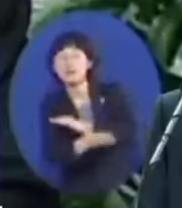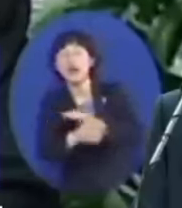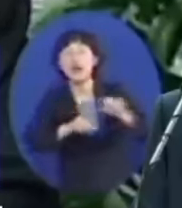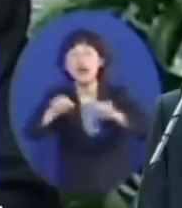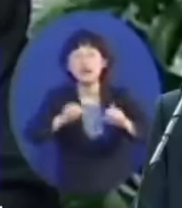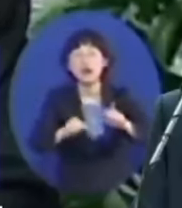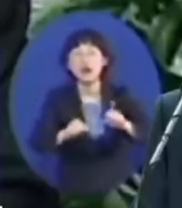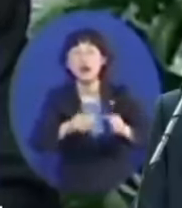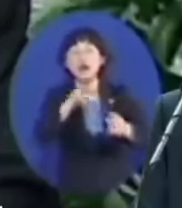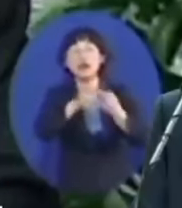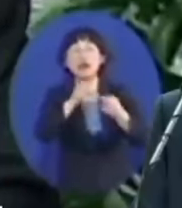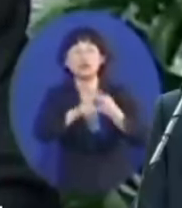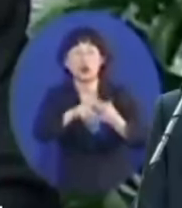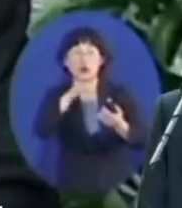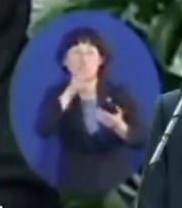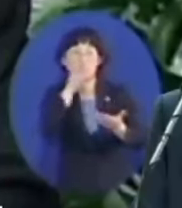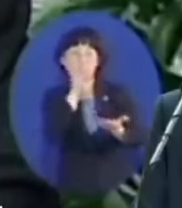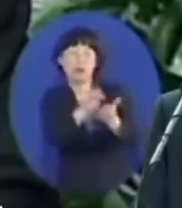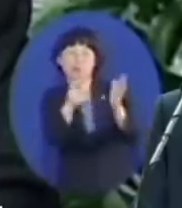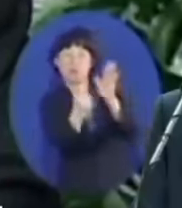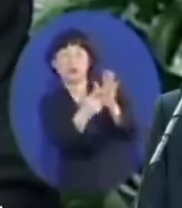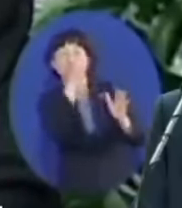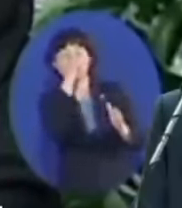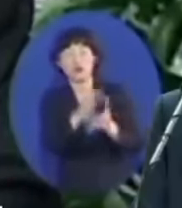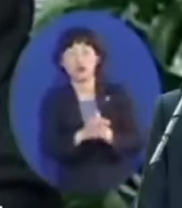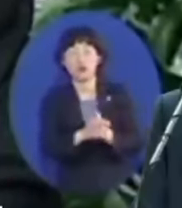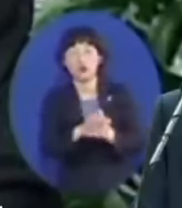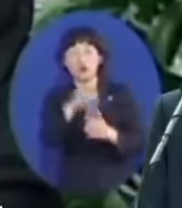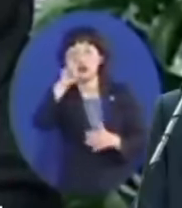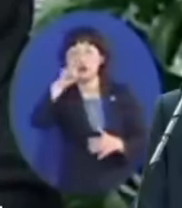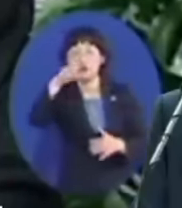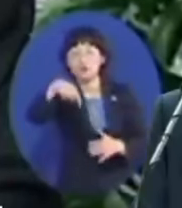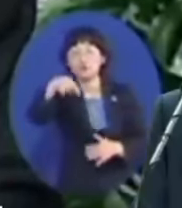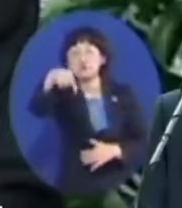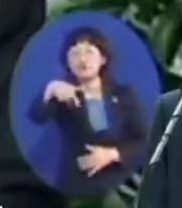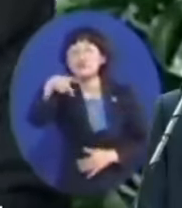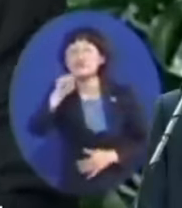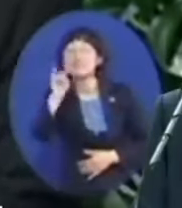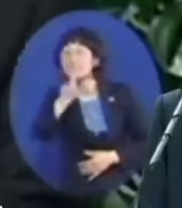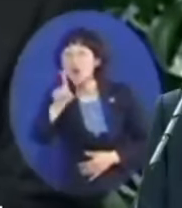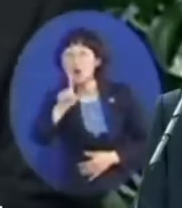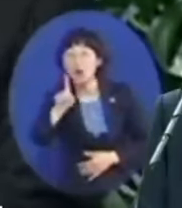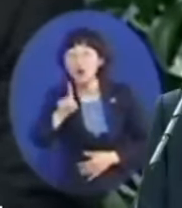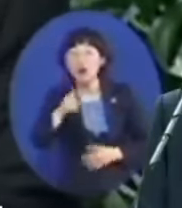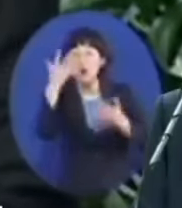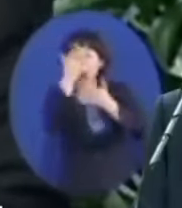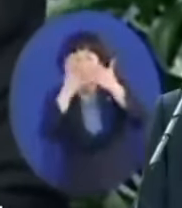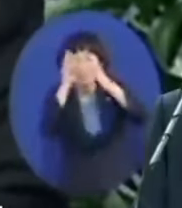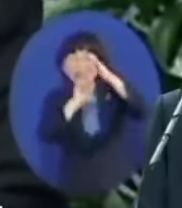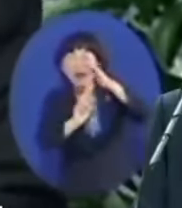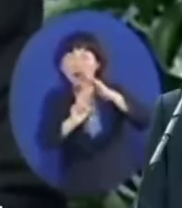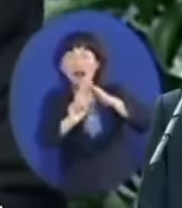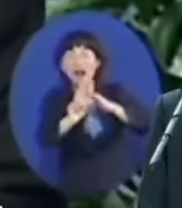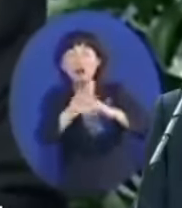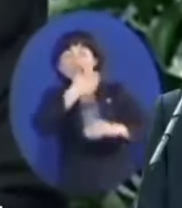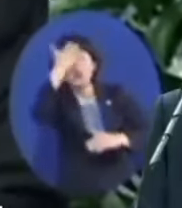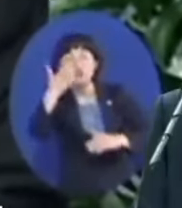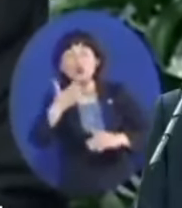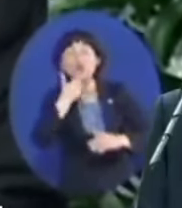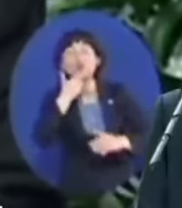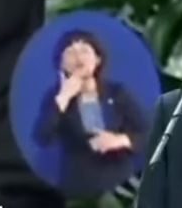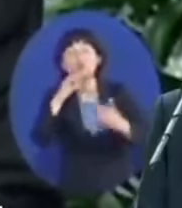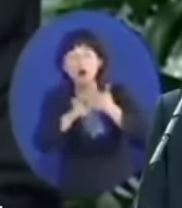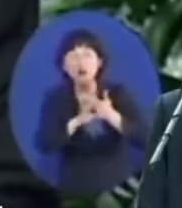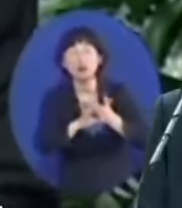있다고 번역되어 있는 것입니다. 이 묵시라는 것이 다른 말하면 꿈이요 환상인 것입니다. 환상이 없으면 꿈이 없으면 묵시가